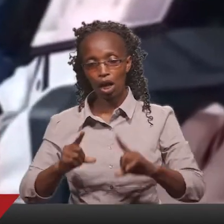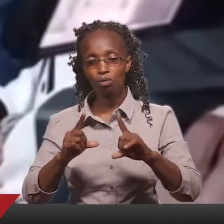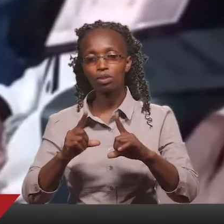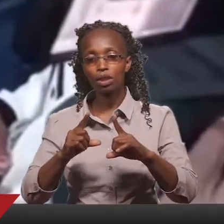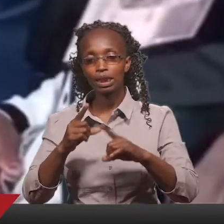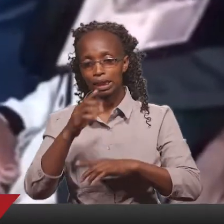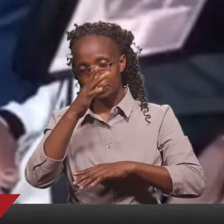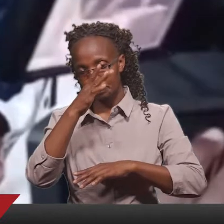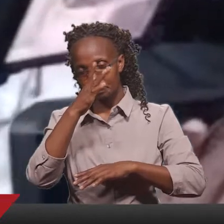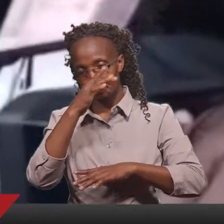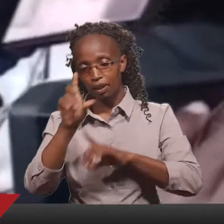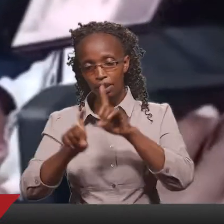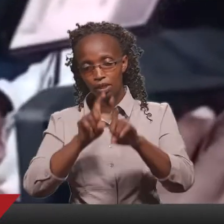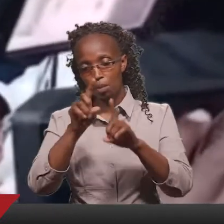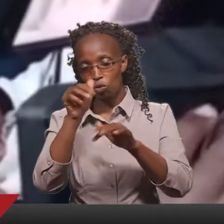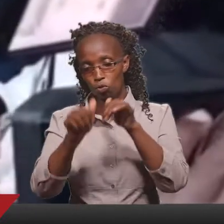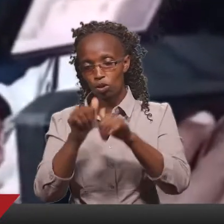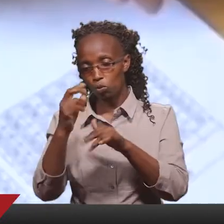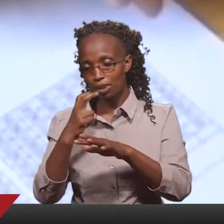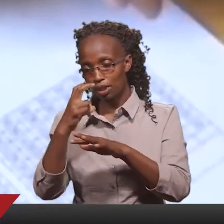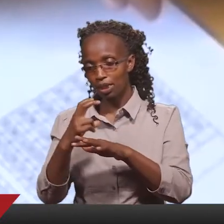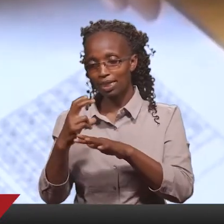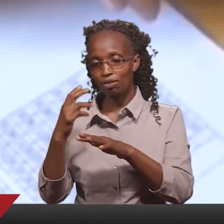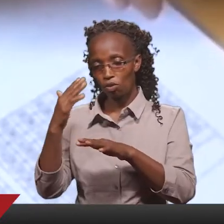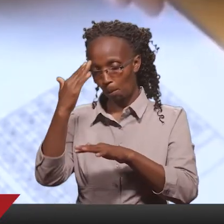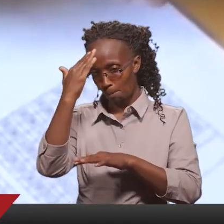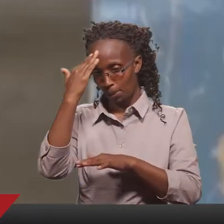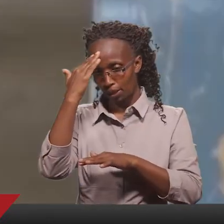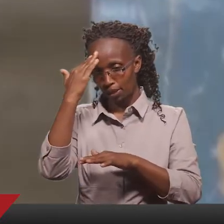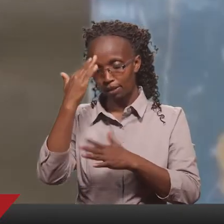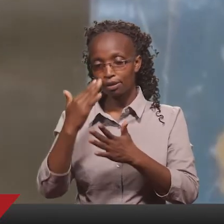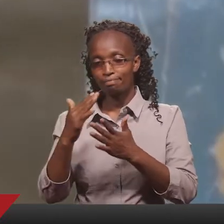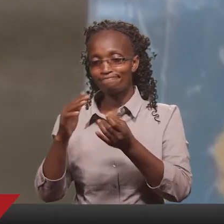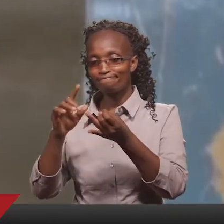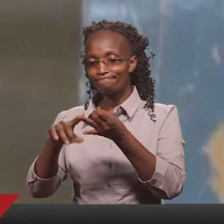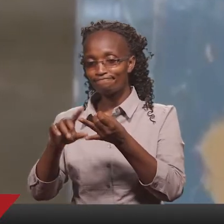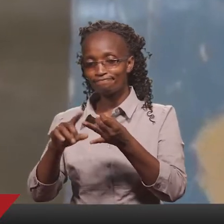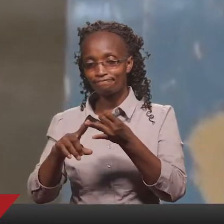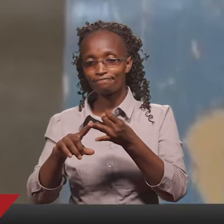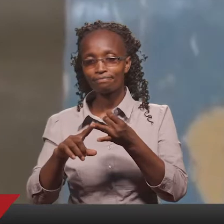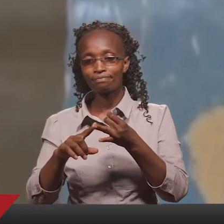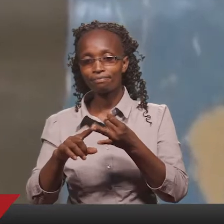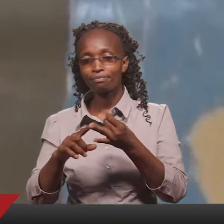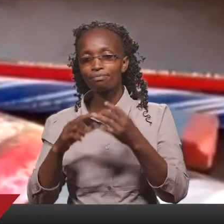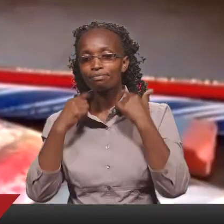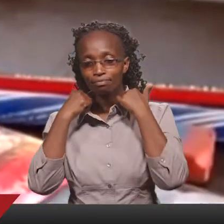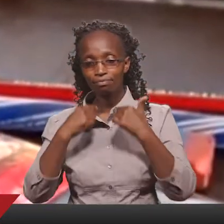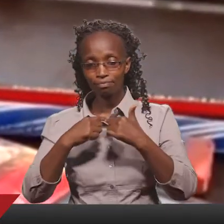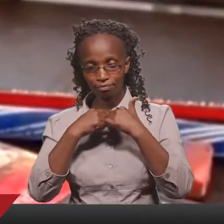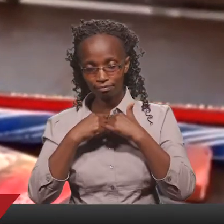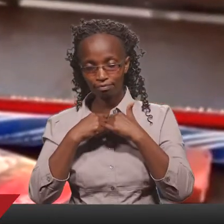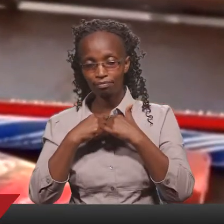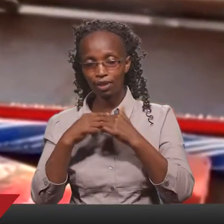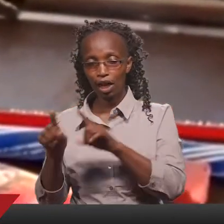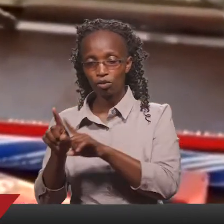cha udanganyifu kuripotiwa siku ya Jumanne. Miongoni mwa vitu vingine vilivyopigwa marufuku ni pamoja na saa za dijitali, tai